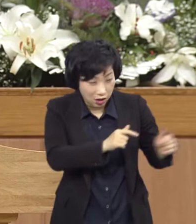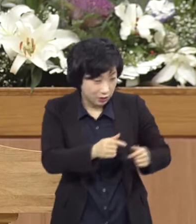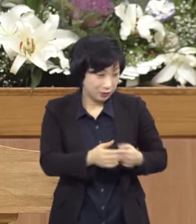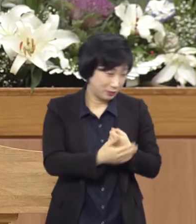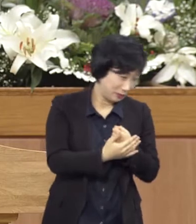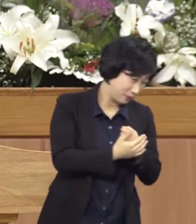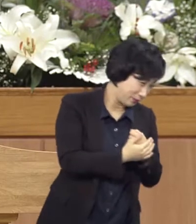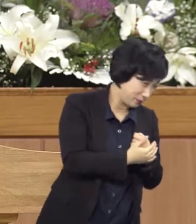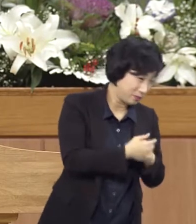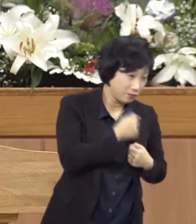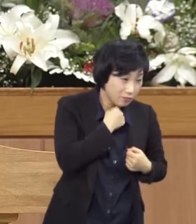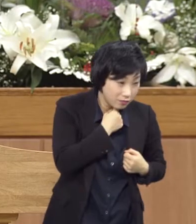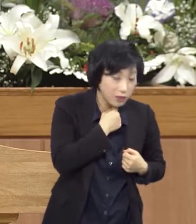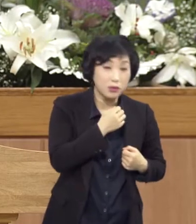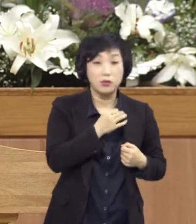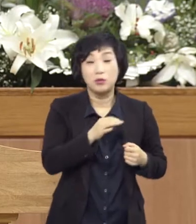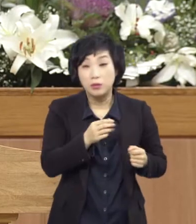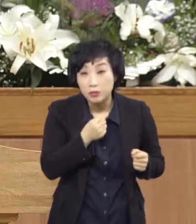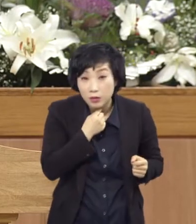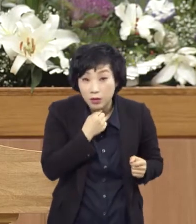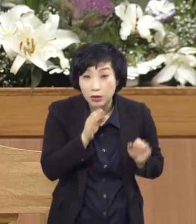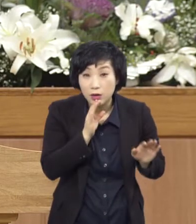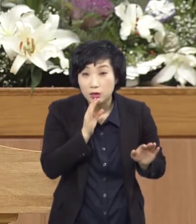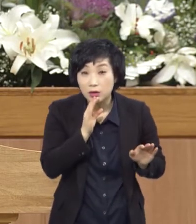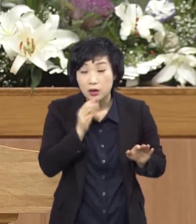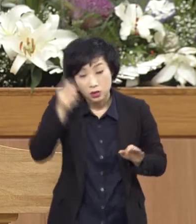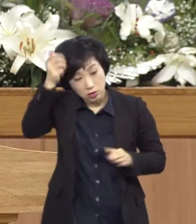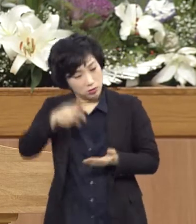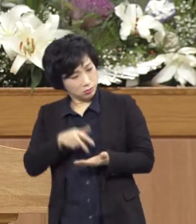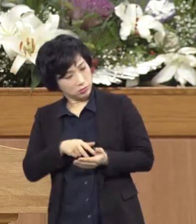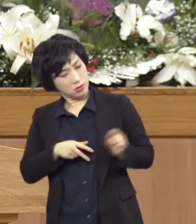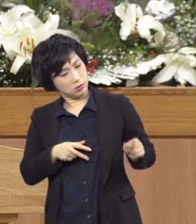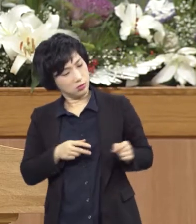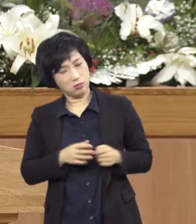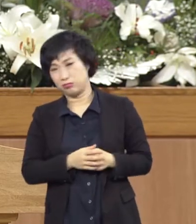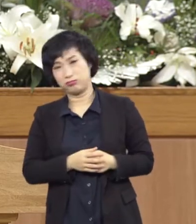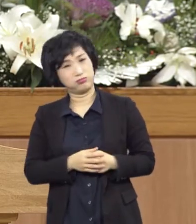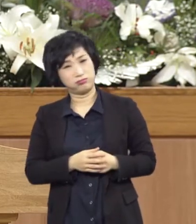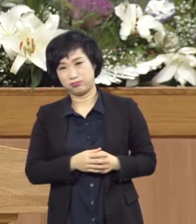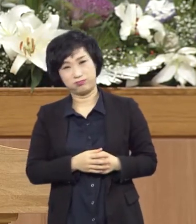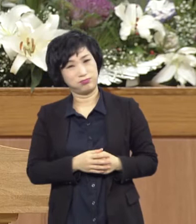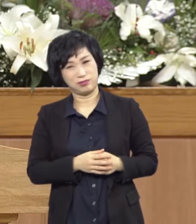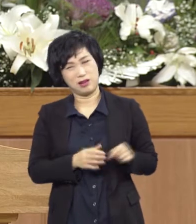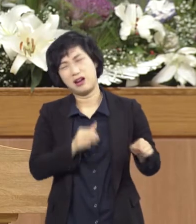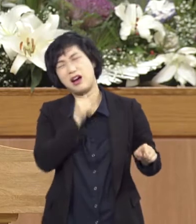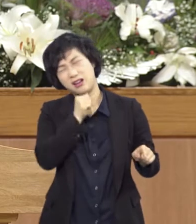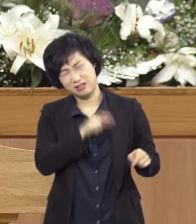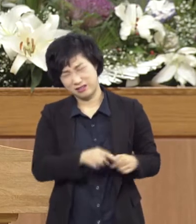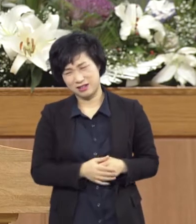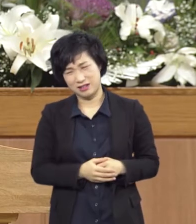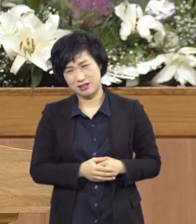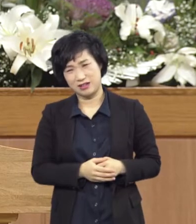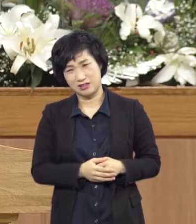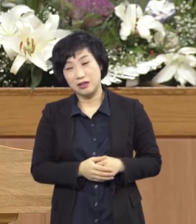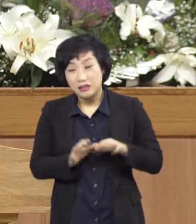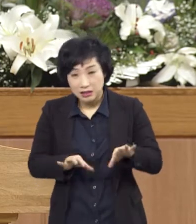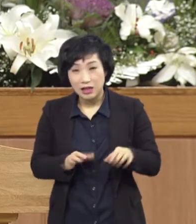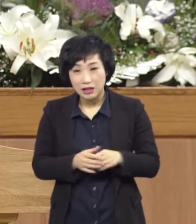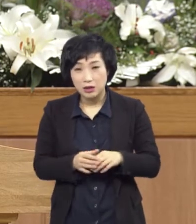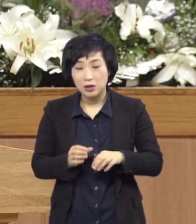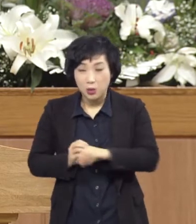하지만 영적인 차원에서는 가장 가난한 것이 부유한